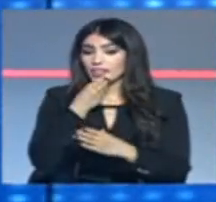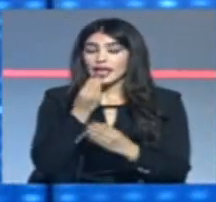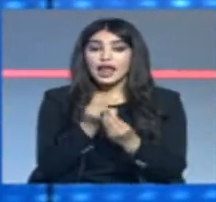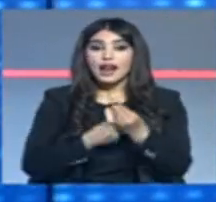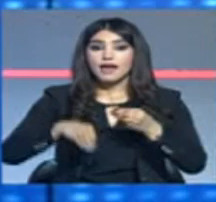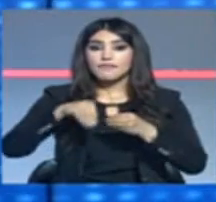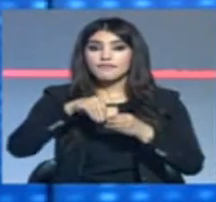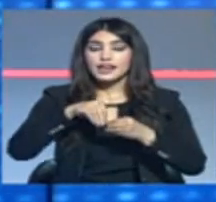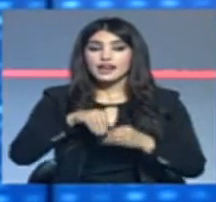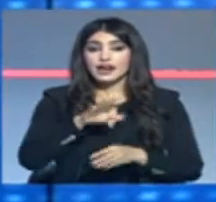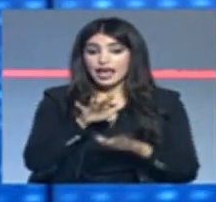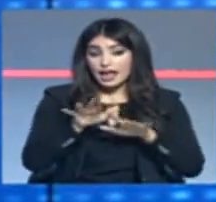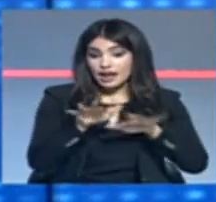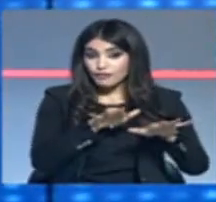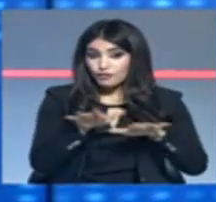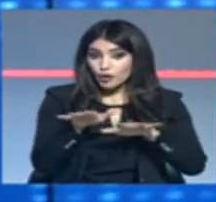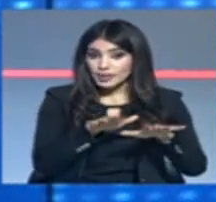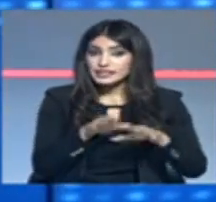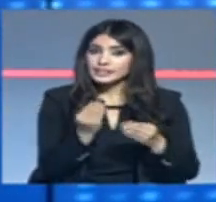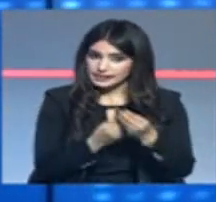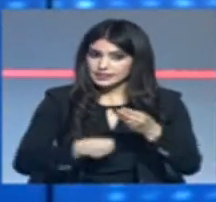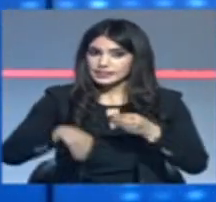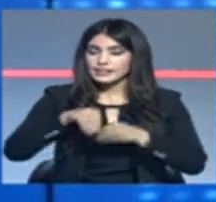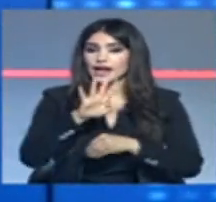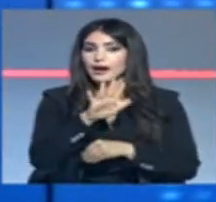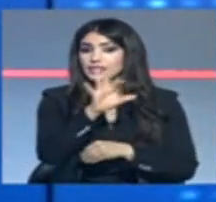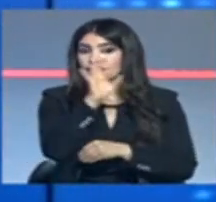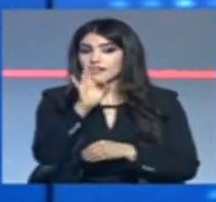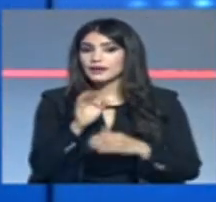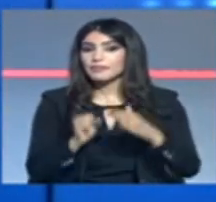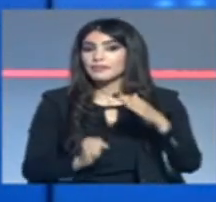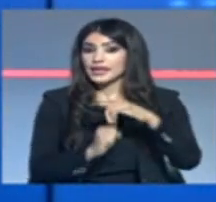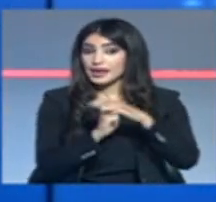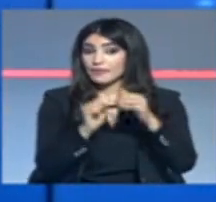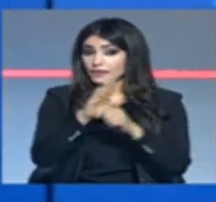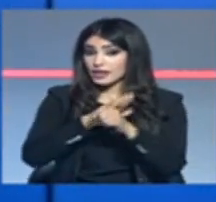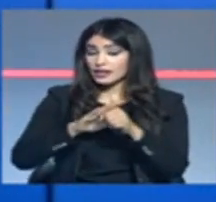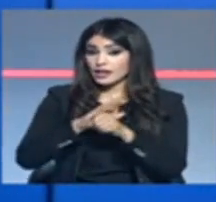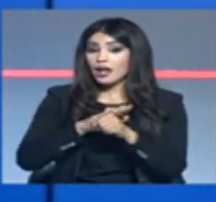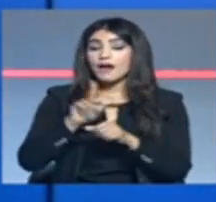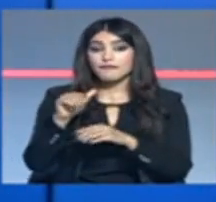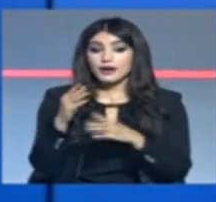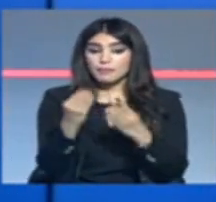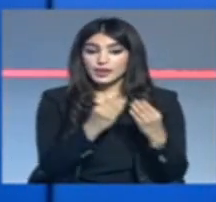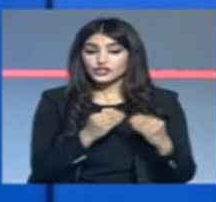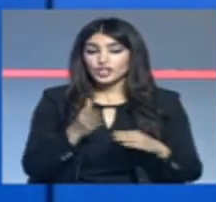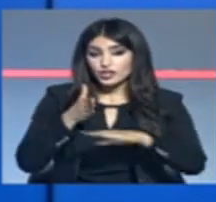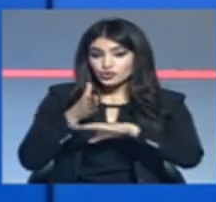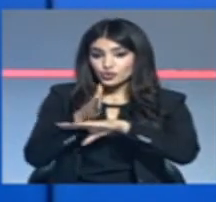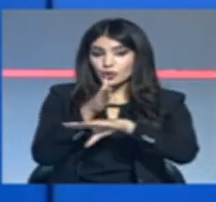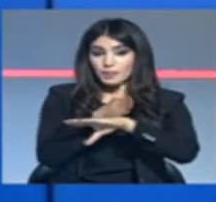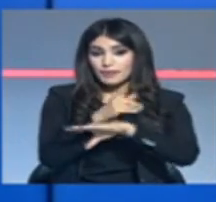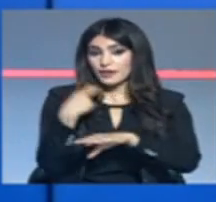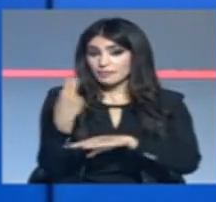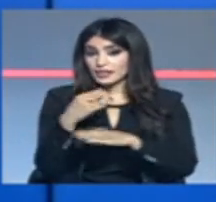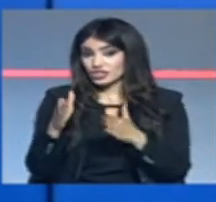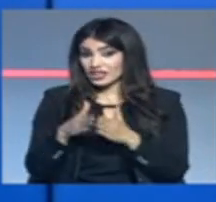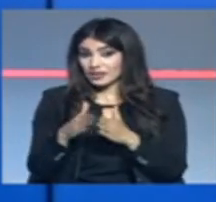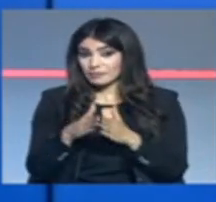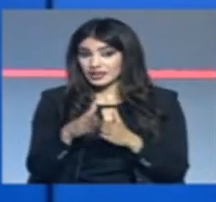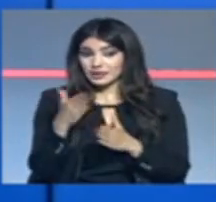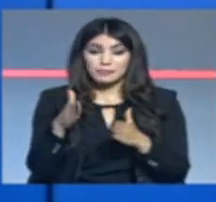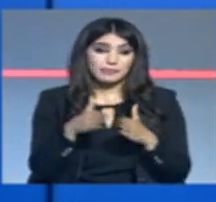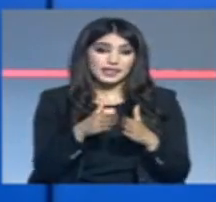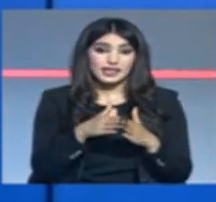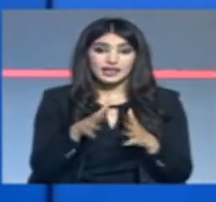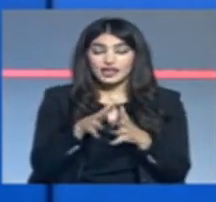طاقه الاستيعاب 5%. نعرفوا الفئه التشغيليه كبيره وطلب كبير. فما برشا شعب اللي ما فيهمش طلب كبير، قلنا يمكن هذوكم